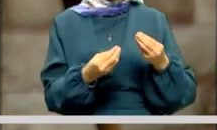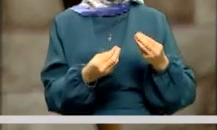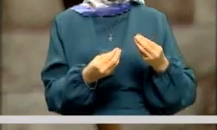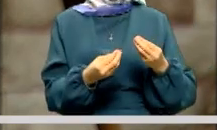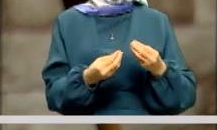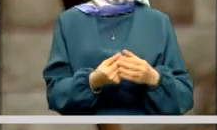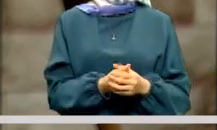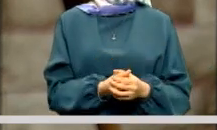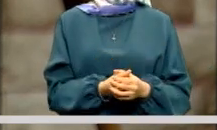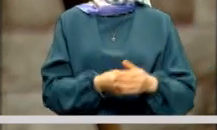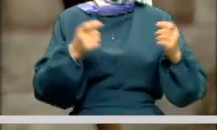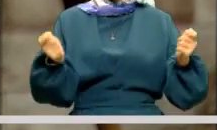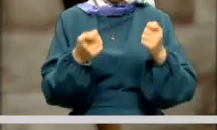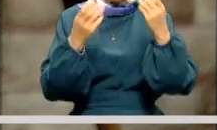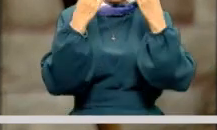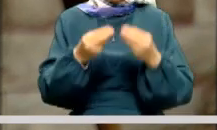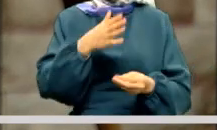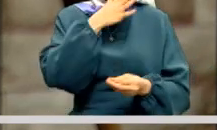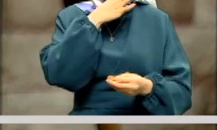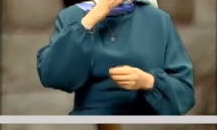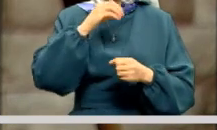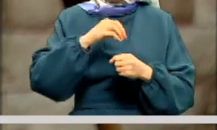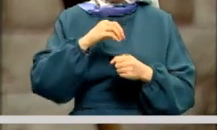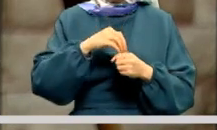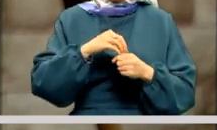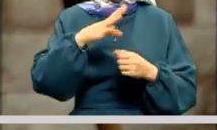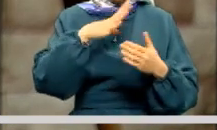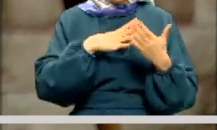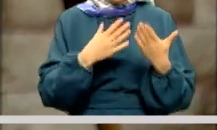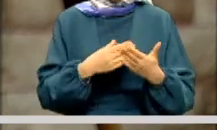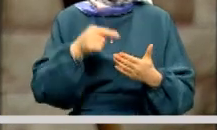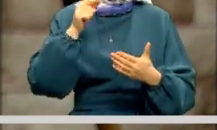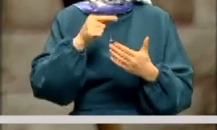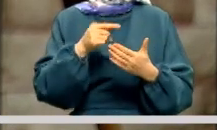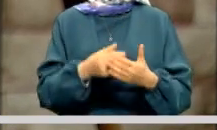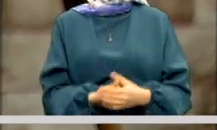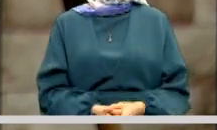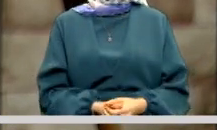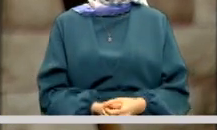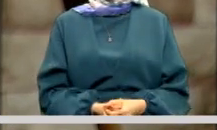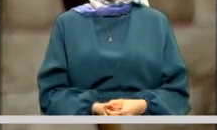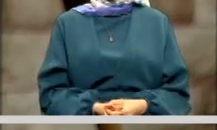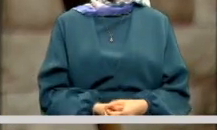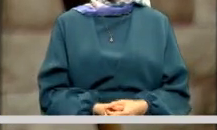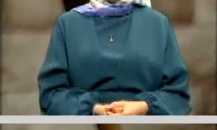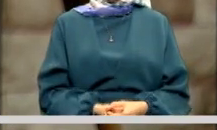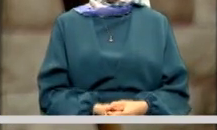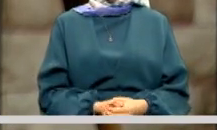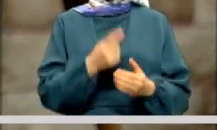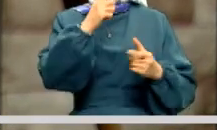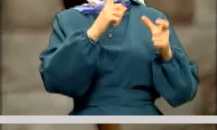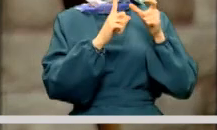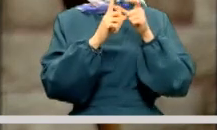çalışmaların olduğunu da biliyoruz Dolayısıyla biliniyor yazılıyor çiziliyor bu noktada herkes Yani bir